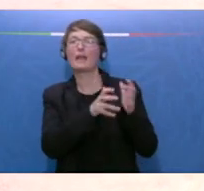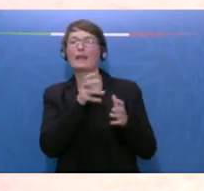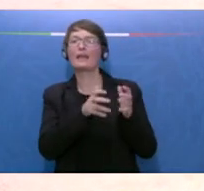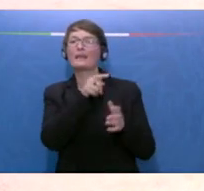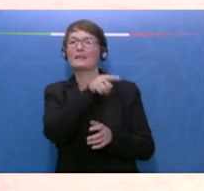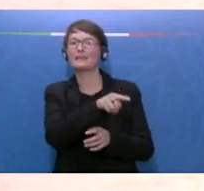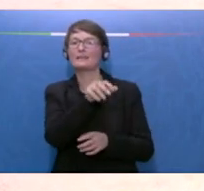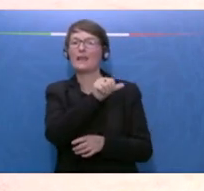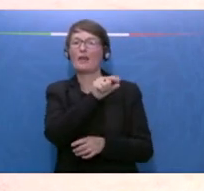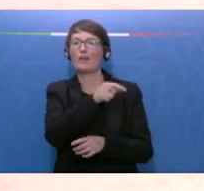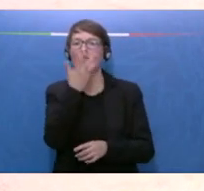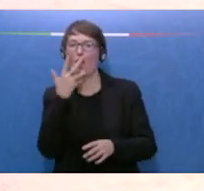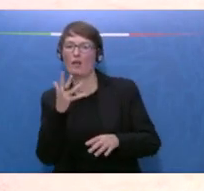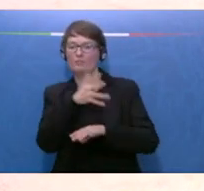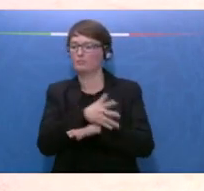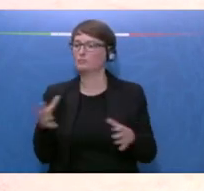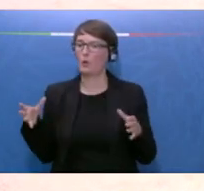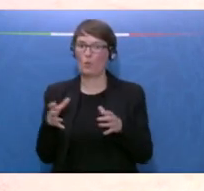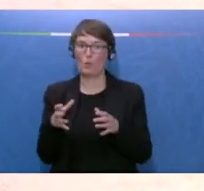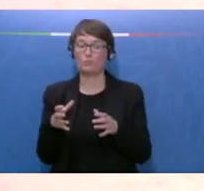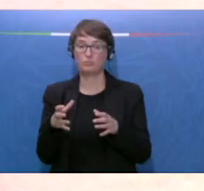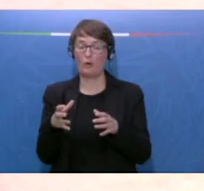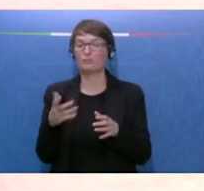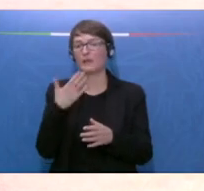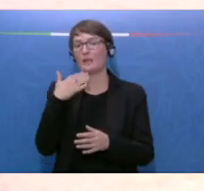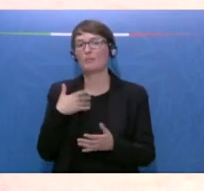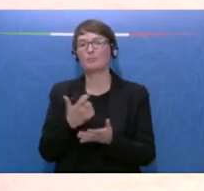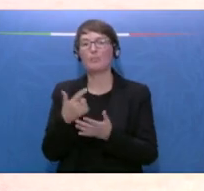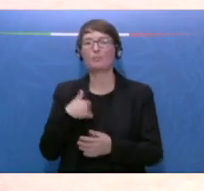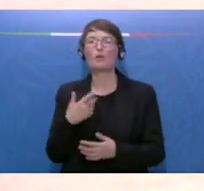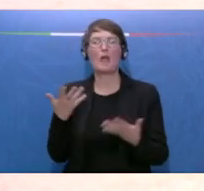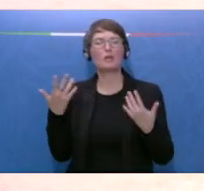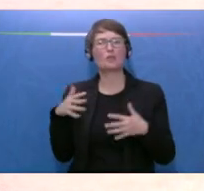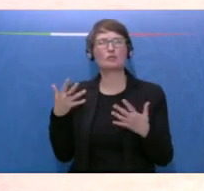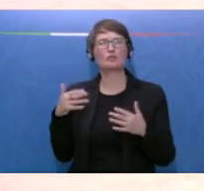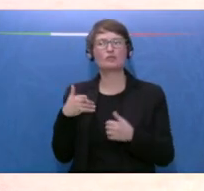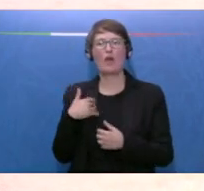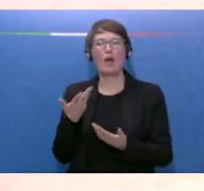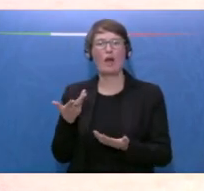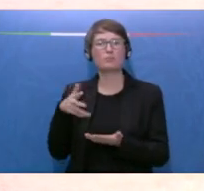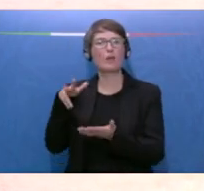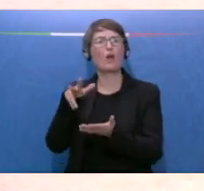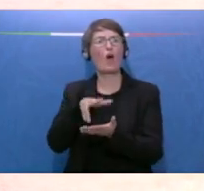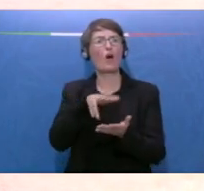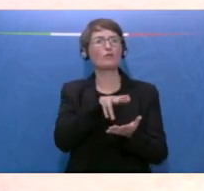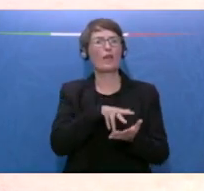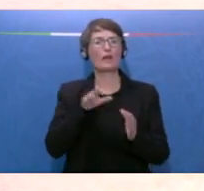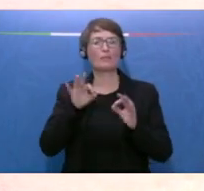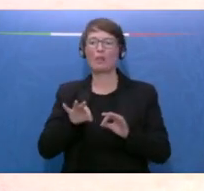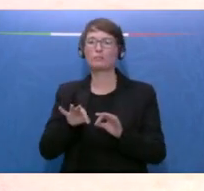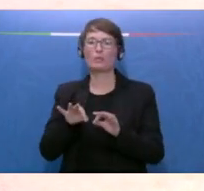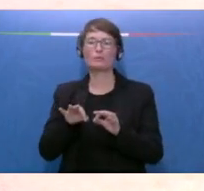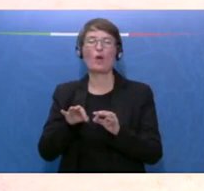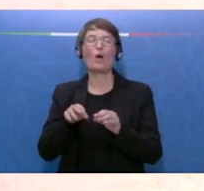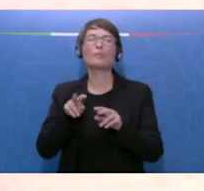molto importante si è avuta appunto la conferma anche più di una conferma in sostanza che lui le nazioni unite saranno